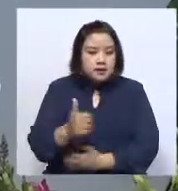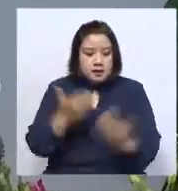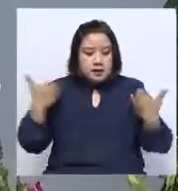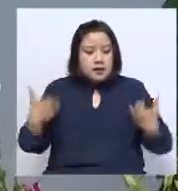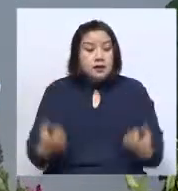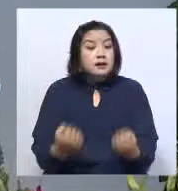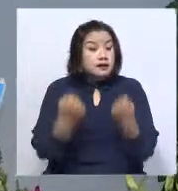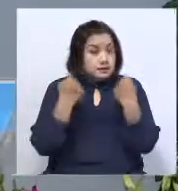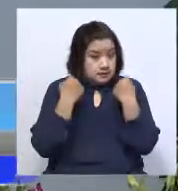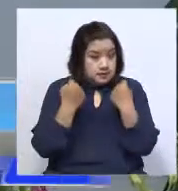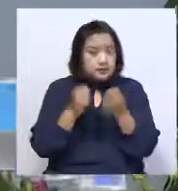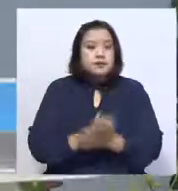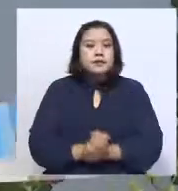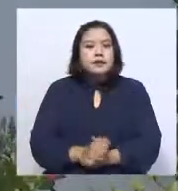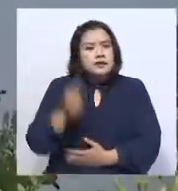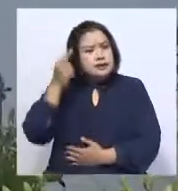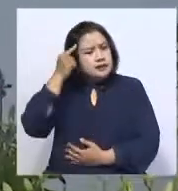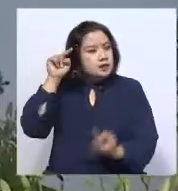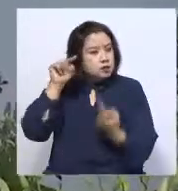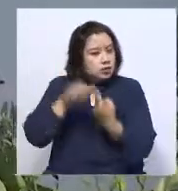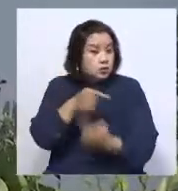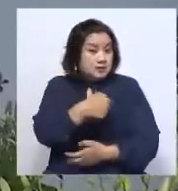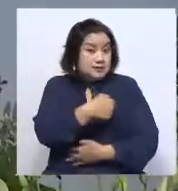งมีกำลังใ